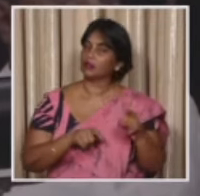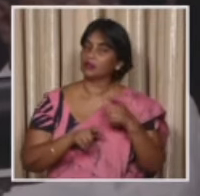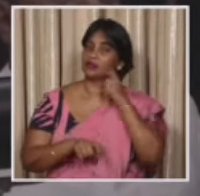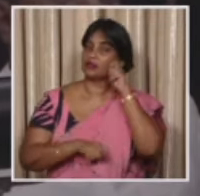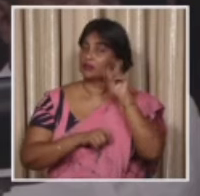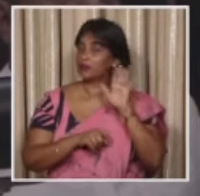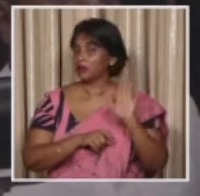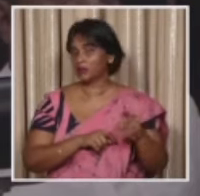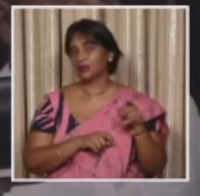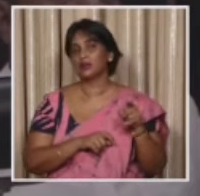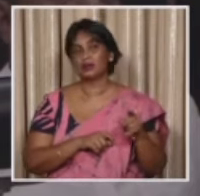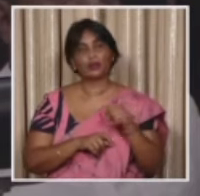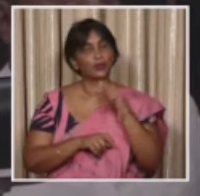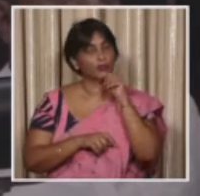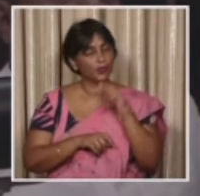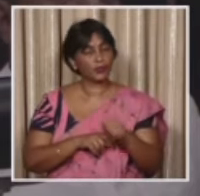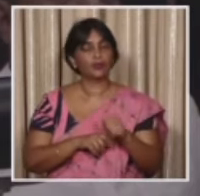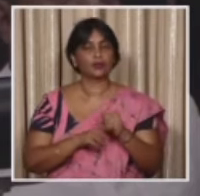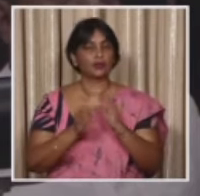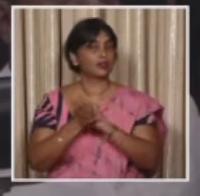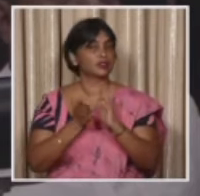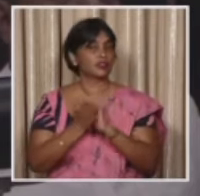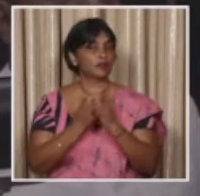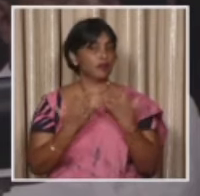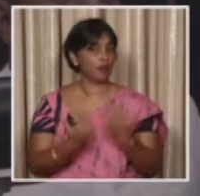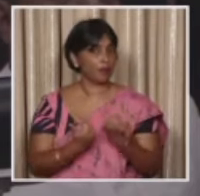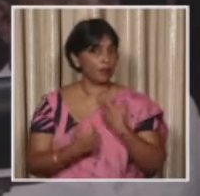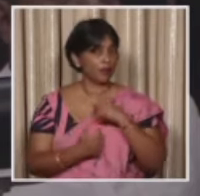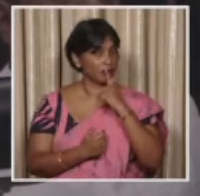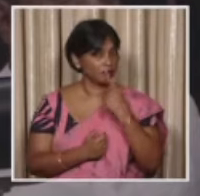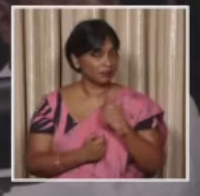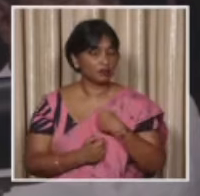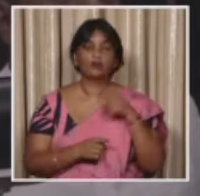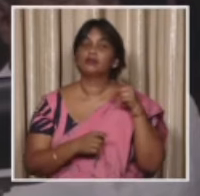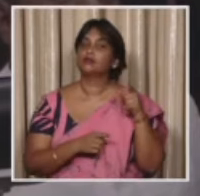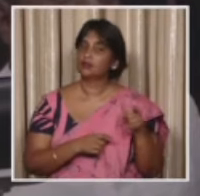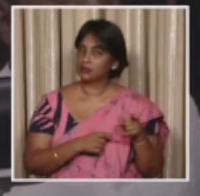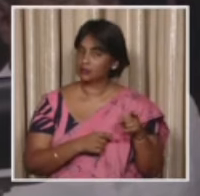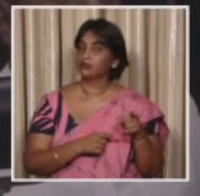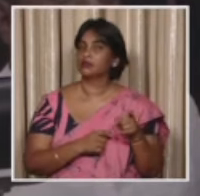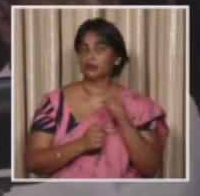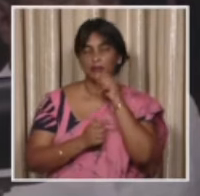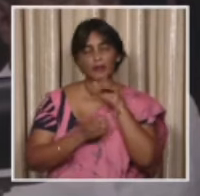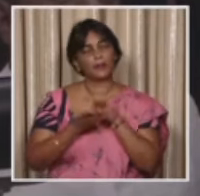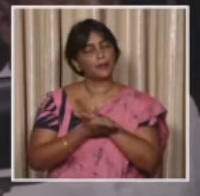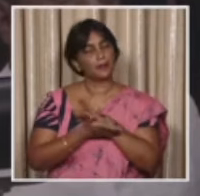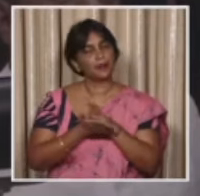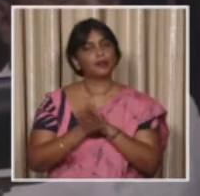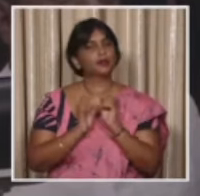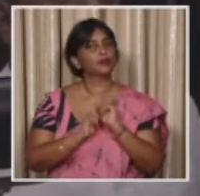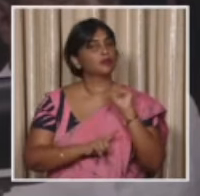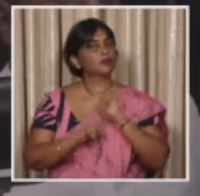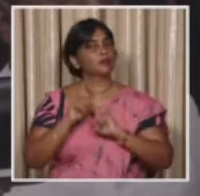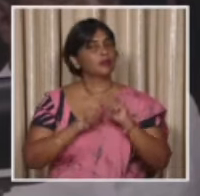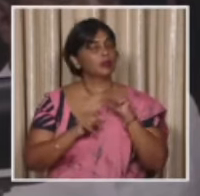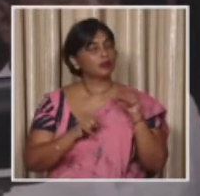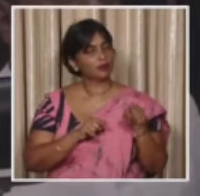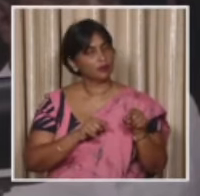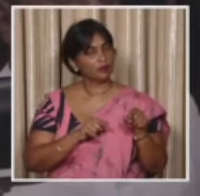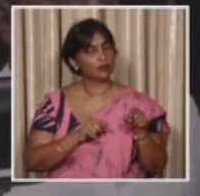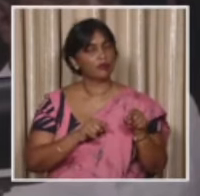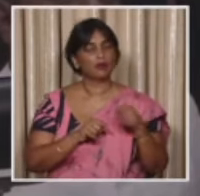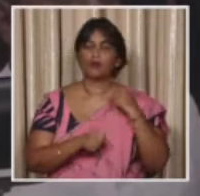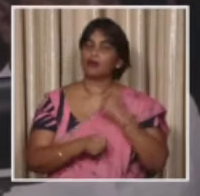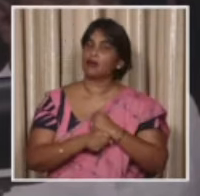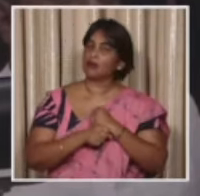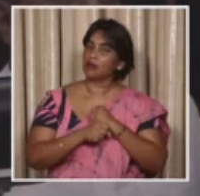ජනතාවට ඒවලින් නියමිත සේවාව ලැබෙන්නේ නැහැ කියනවා නම් ඒක පැහැදිලිවම අපි පාර්ලිමේන්තුවක් හැටියටත්